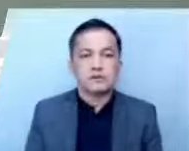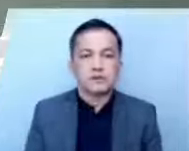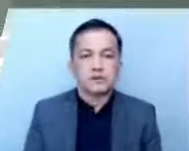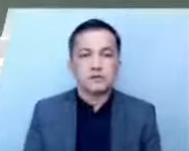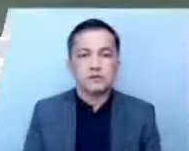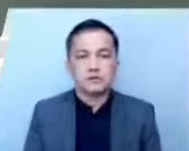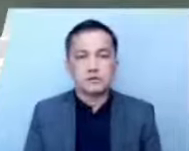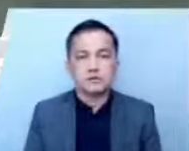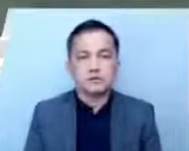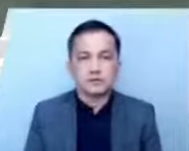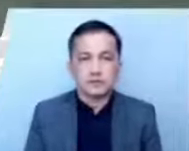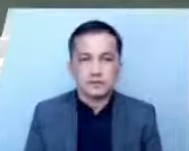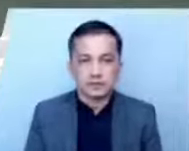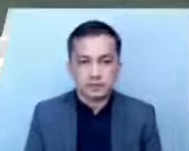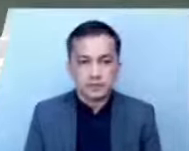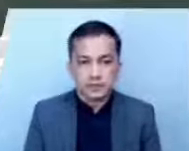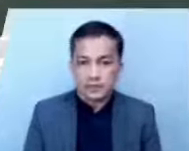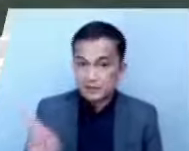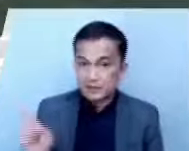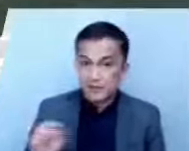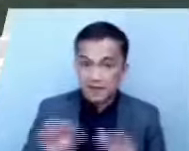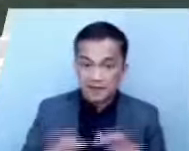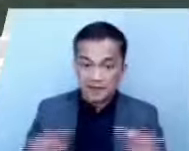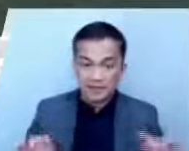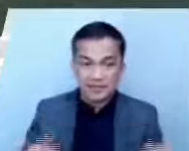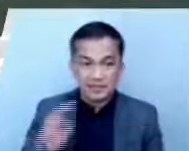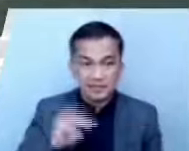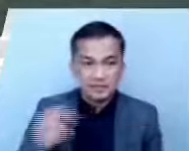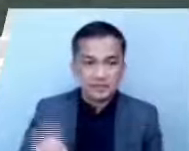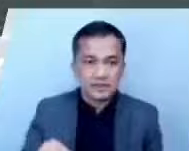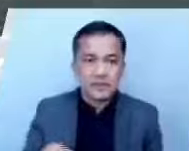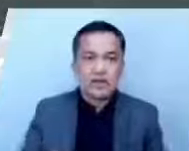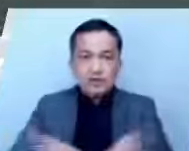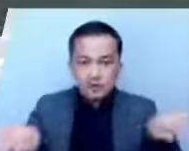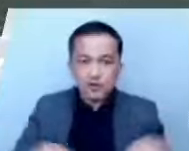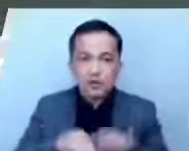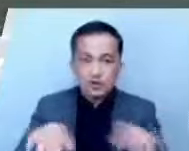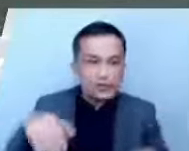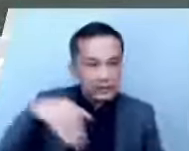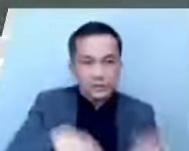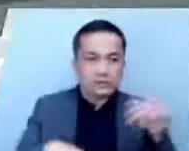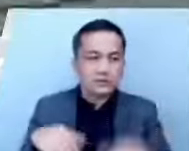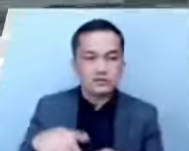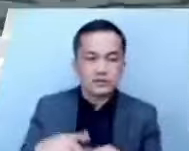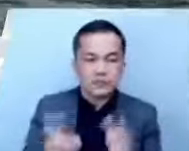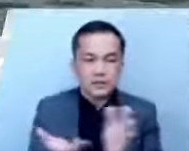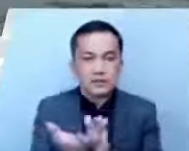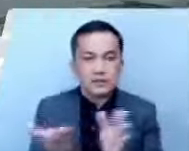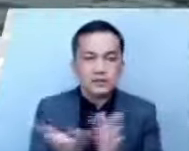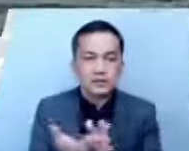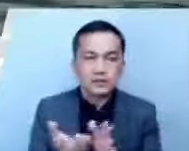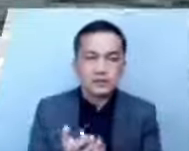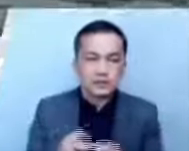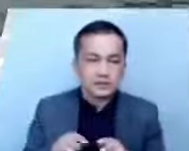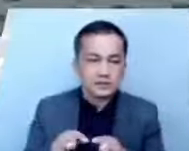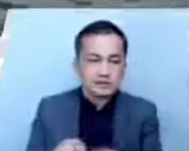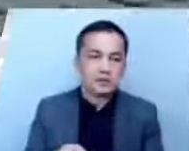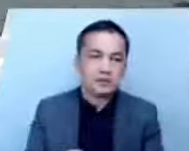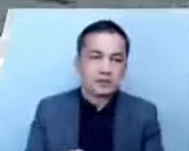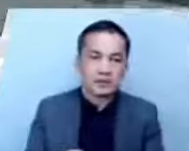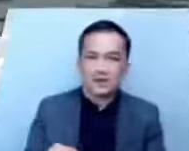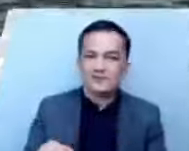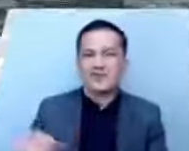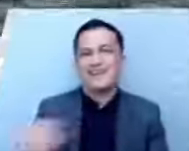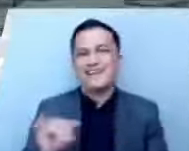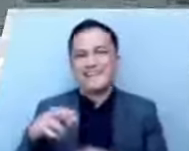Ang ilang kabataan naman sa Maynila nagtampisaw sa Ilog Pasig para mapawi ang init. Mistulang resort ang bahagi